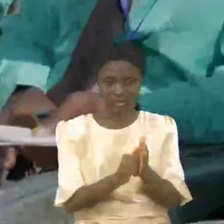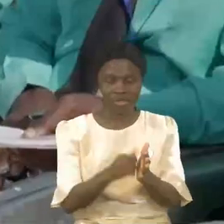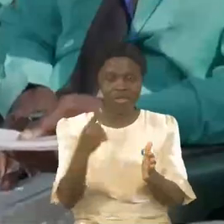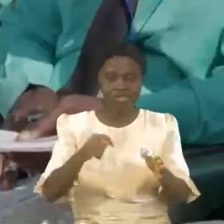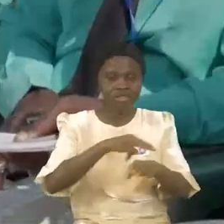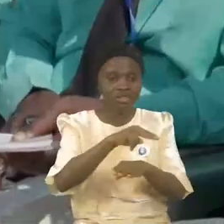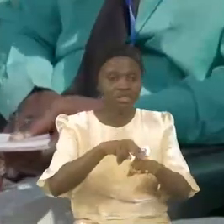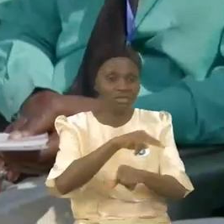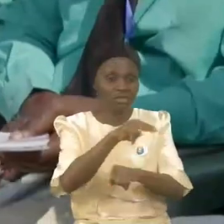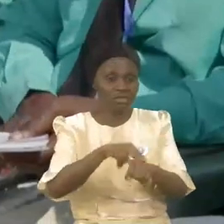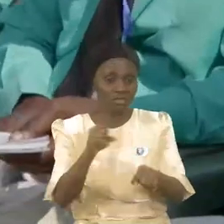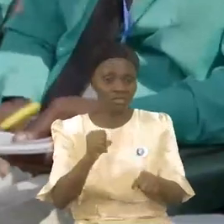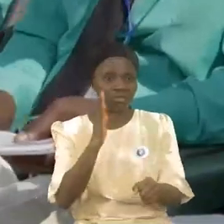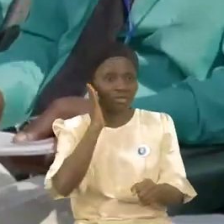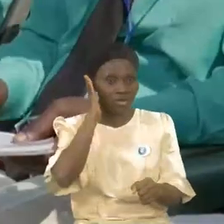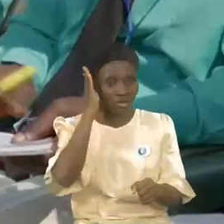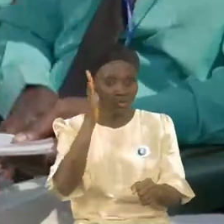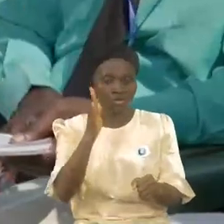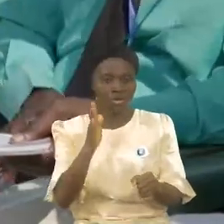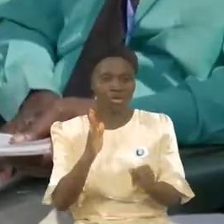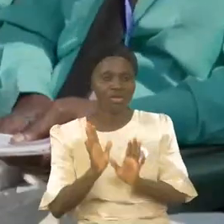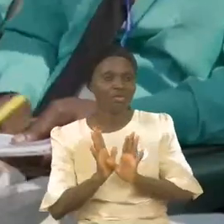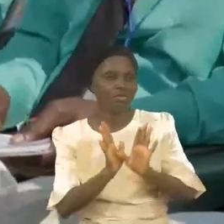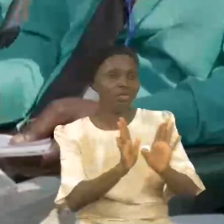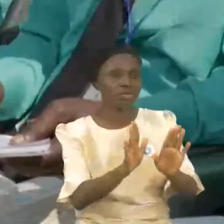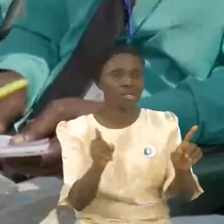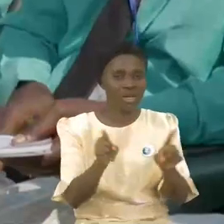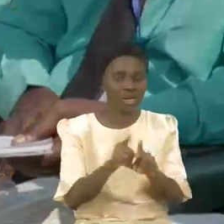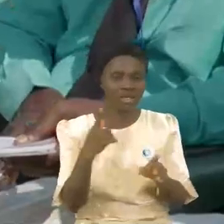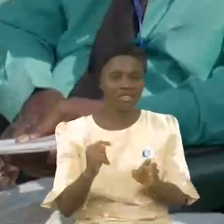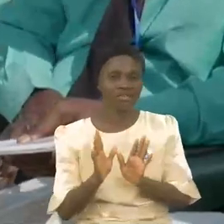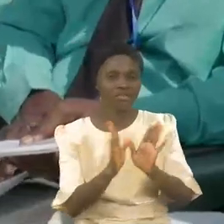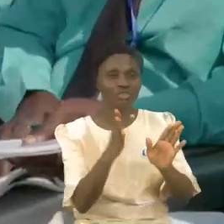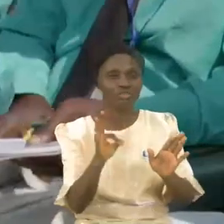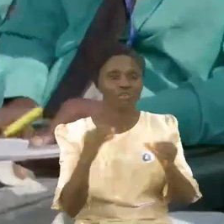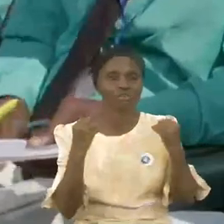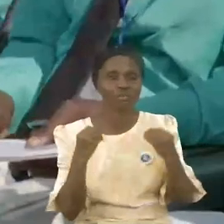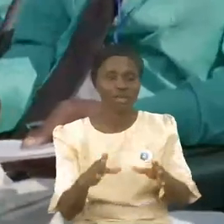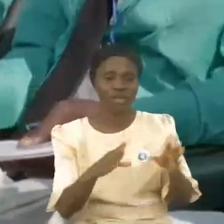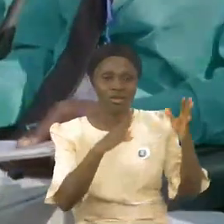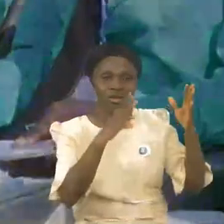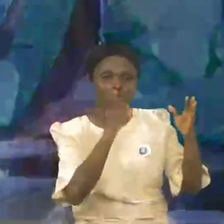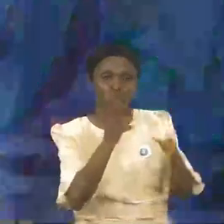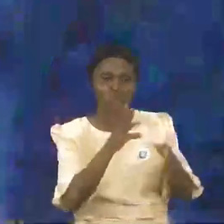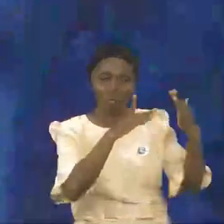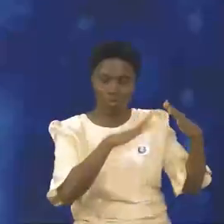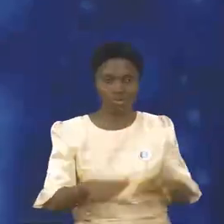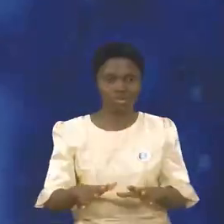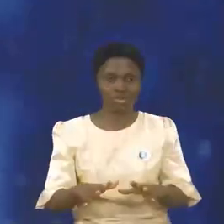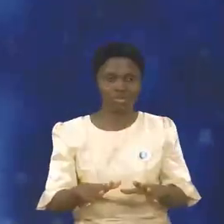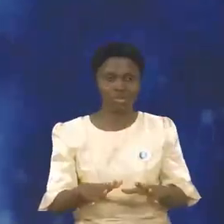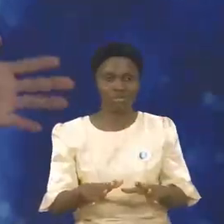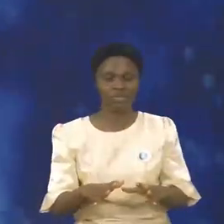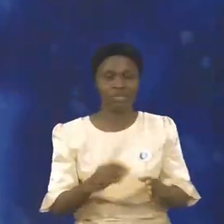c'est puissance des nations et le verset très est dit les nations grandes